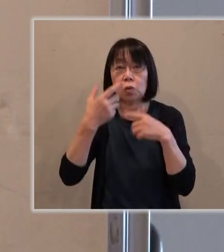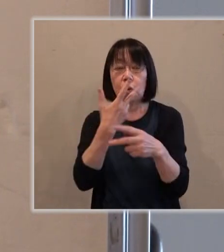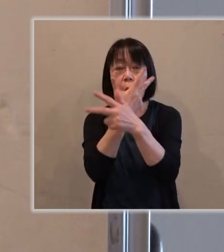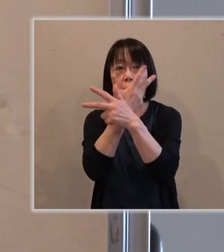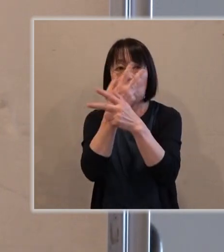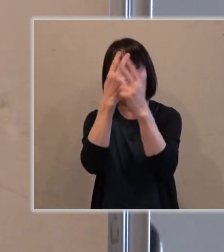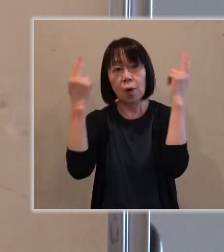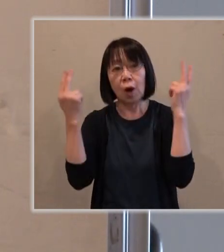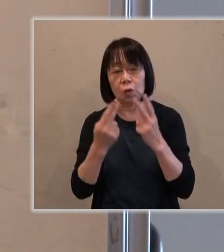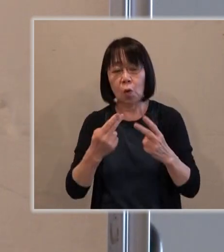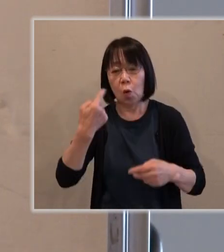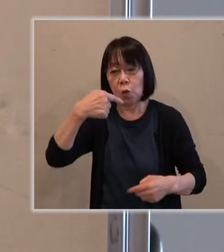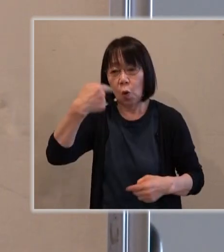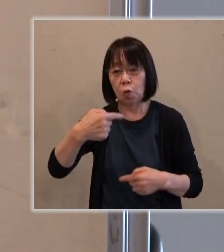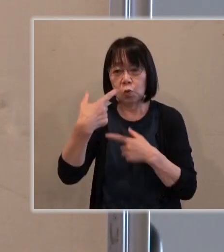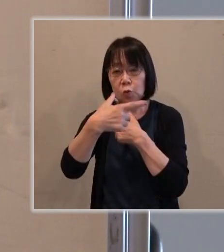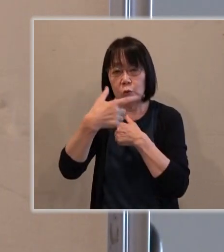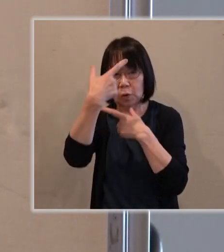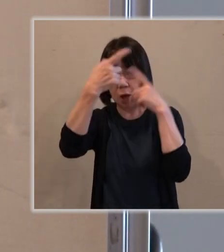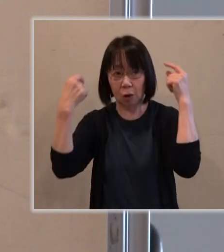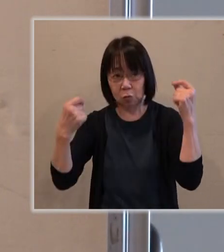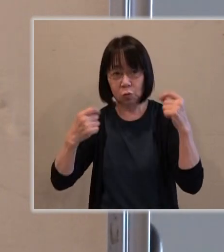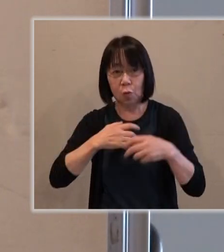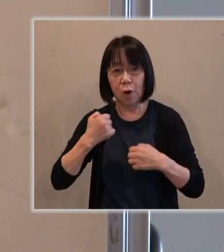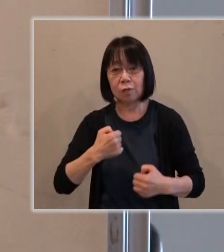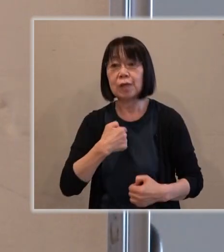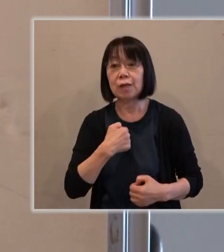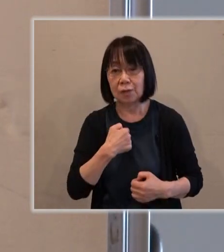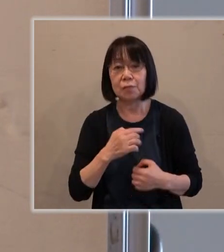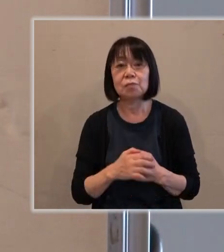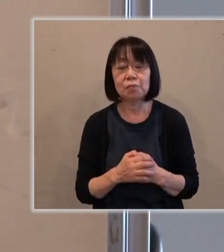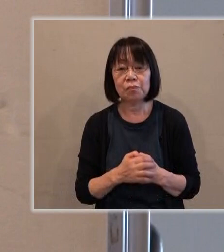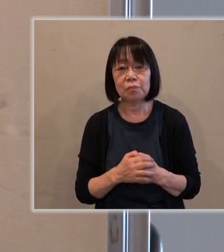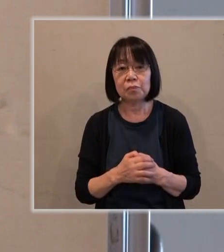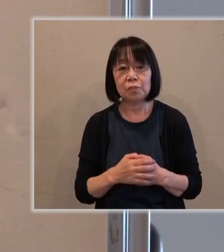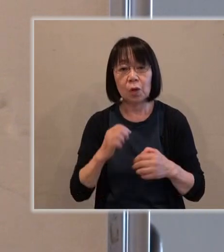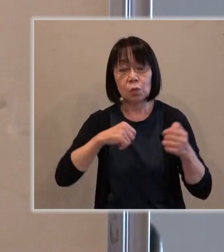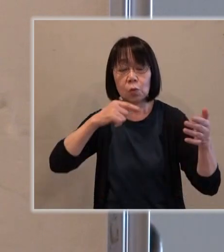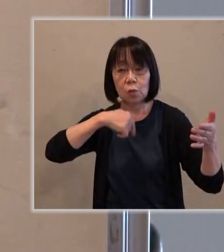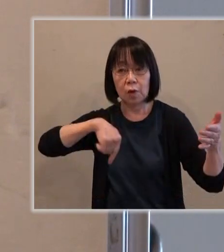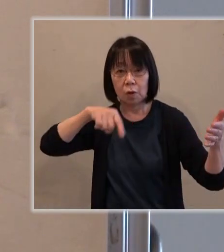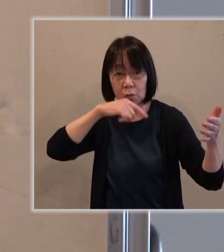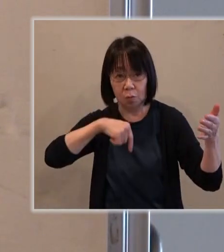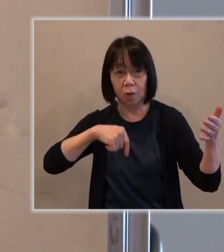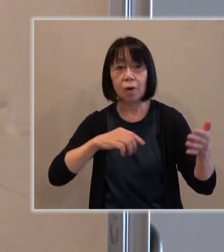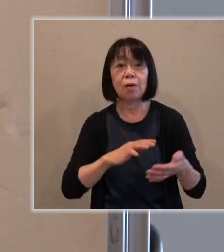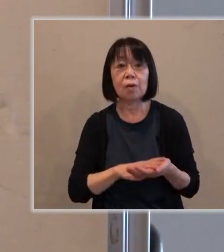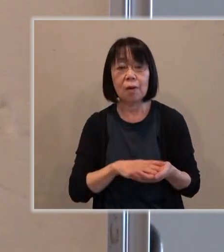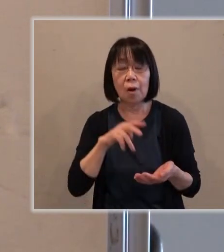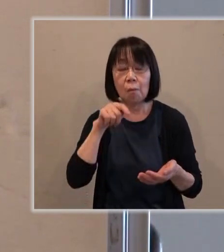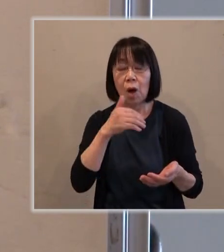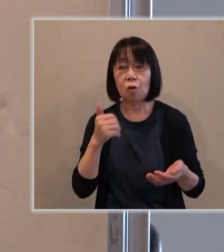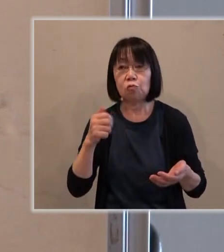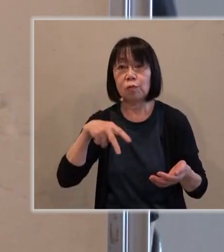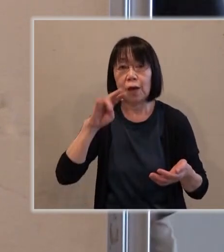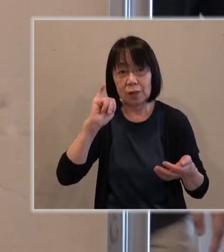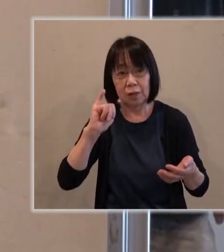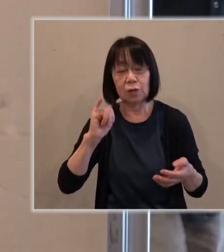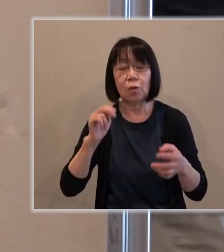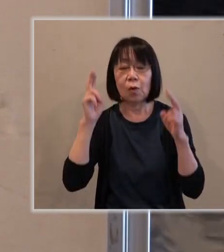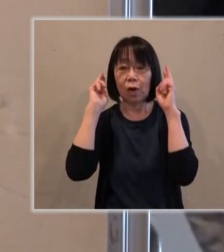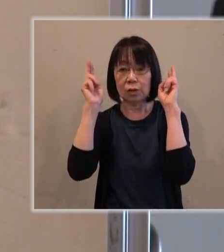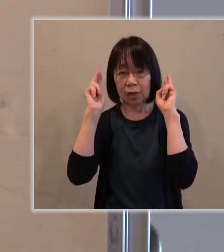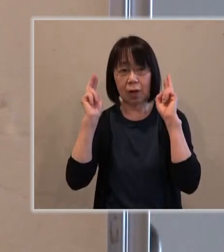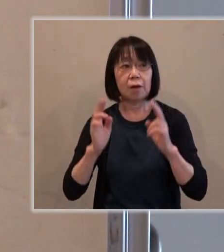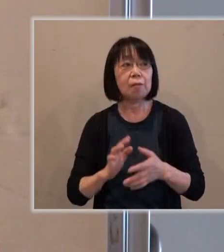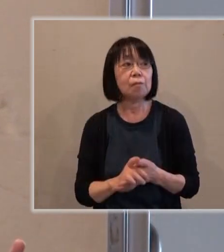。でちょっと具体的な、活動の説明をさせていただきますと、まあ、僕が今そのマーゼナイという会社で、してい